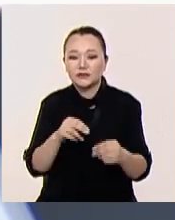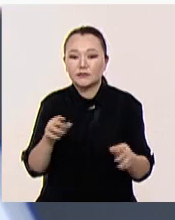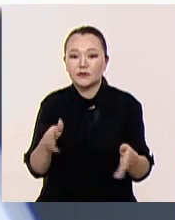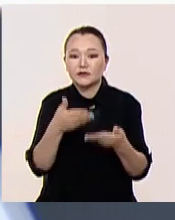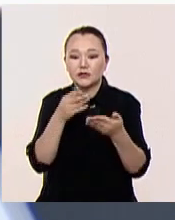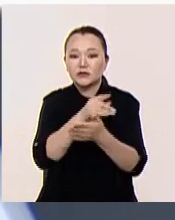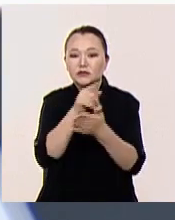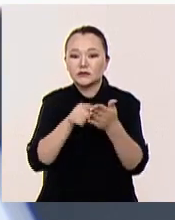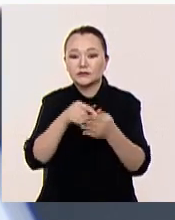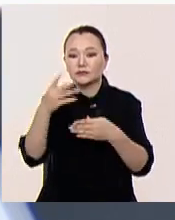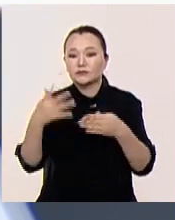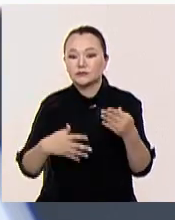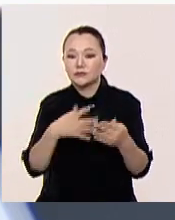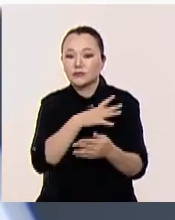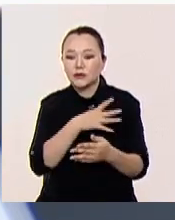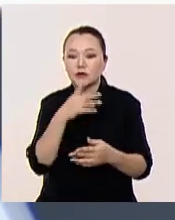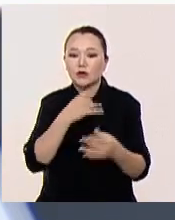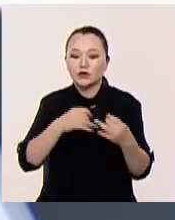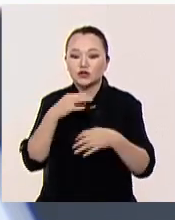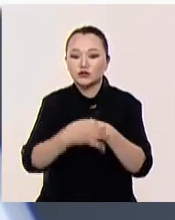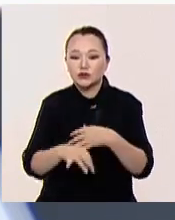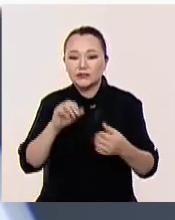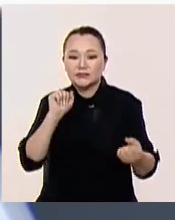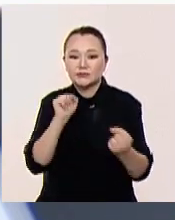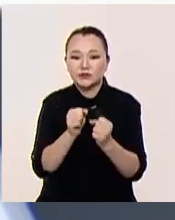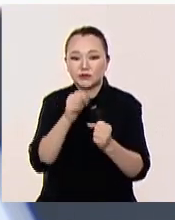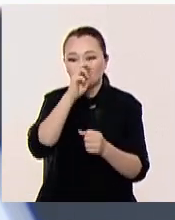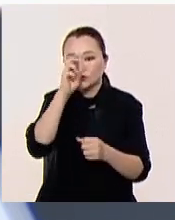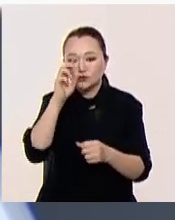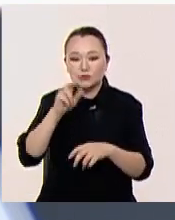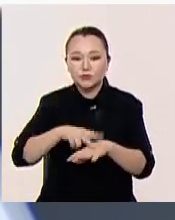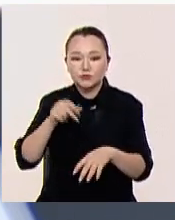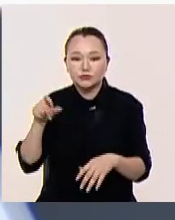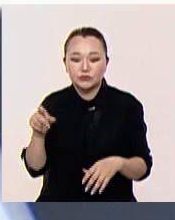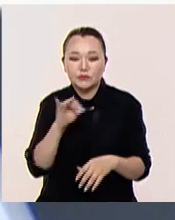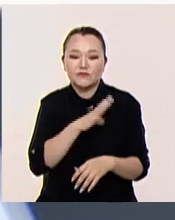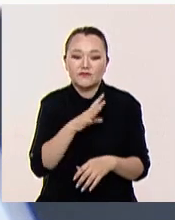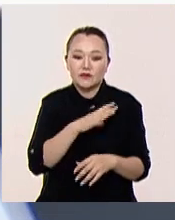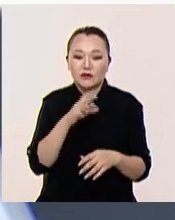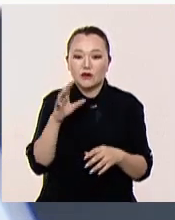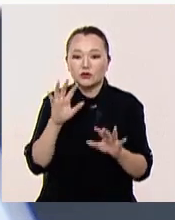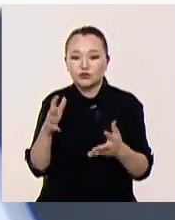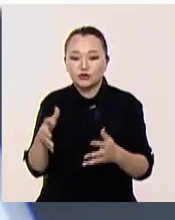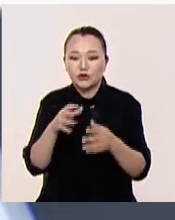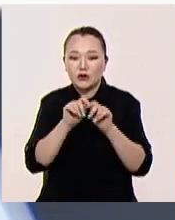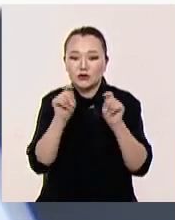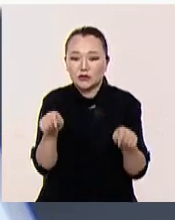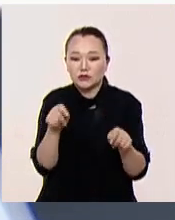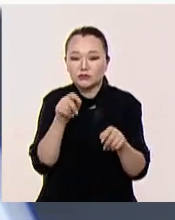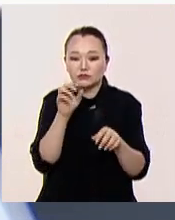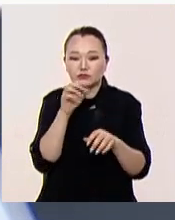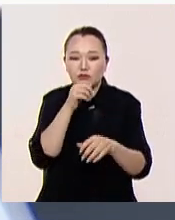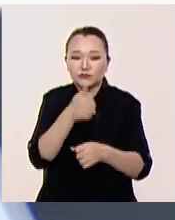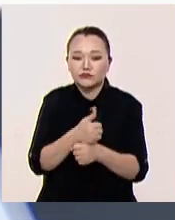поднимался целый ряд вопросов. Говорили о жестком прессинге со стороны госорганов и случаях открытого рейдерства. О трудностях ведения